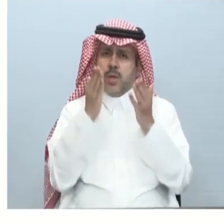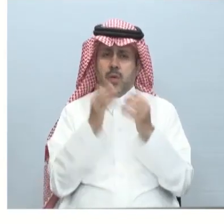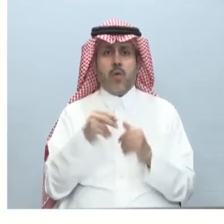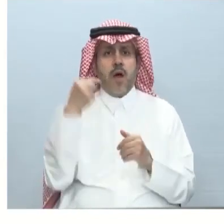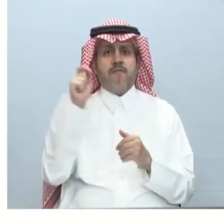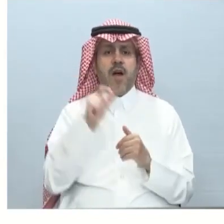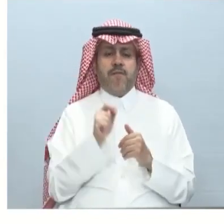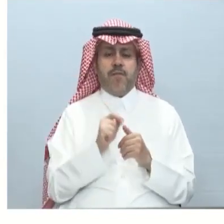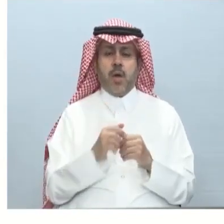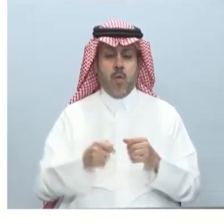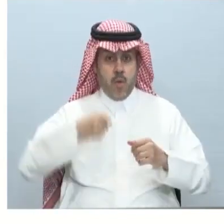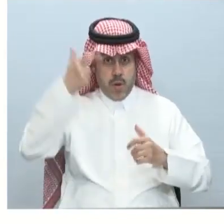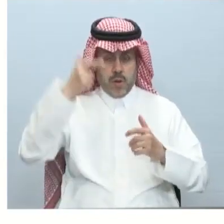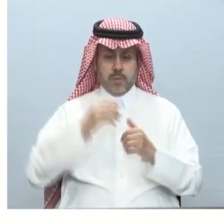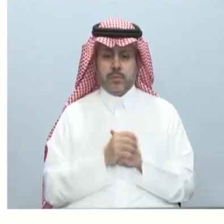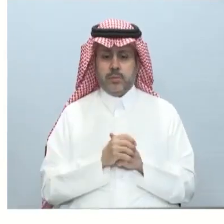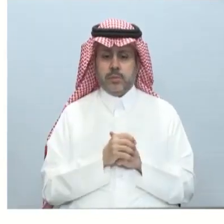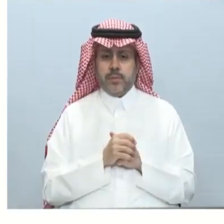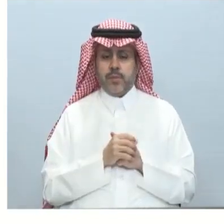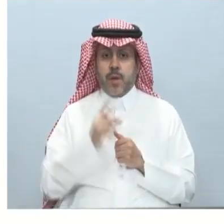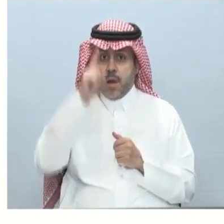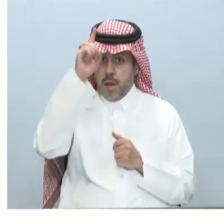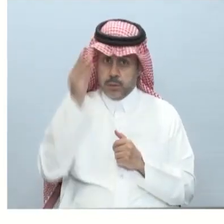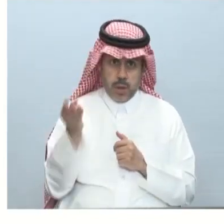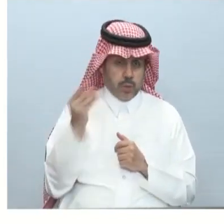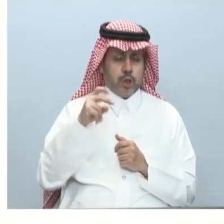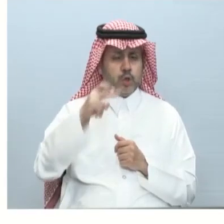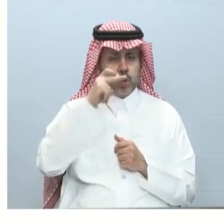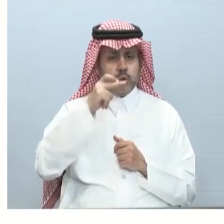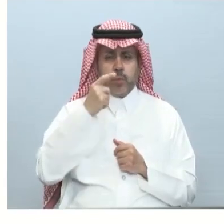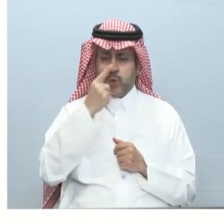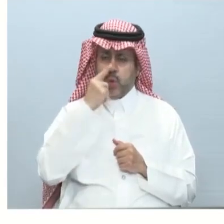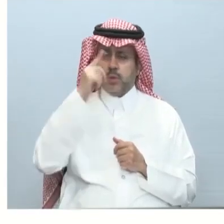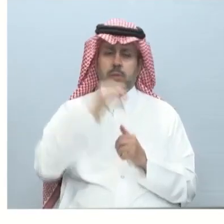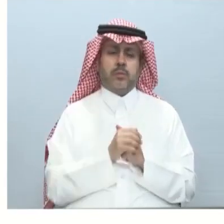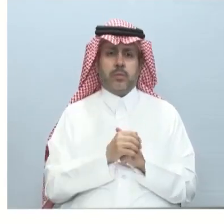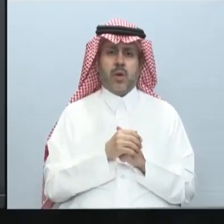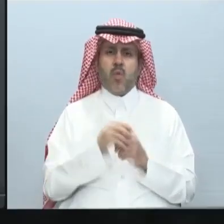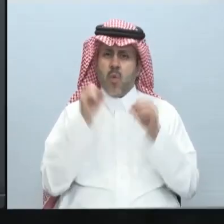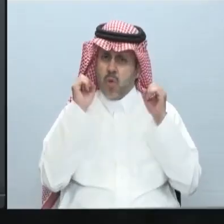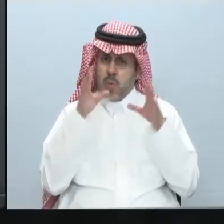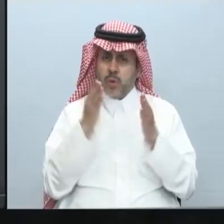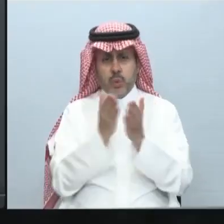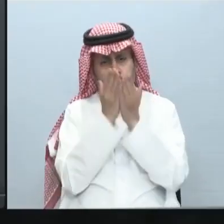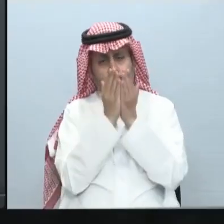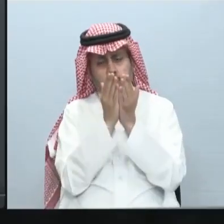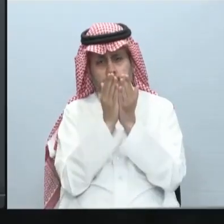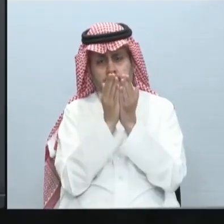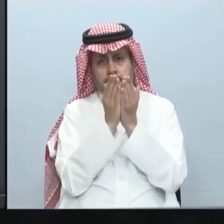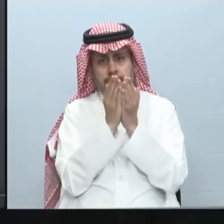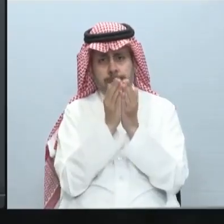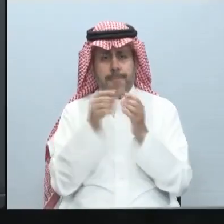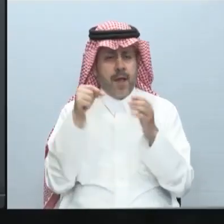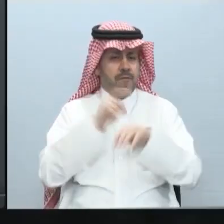والغنى وغير ذلك فان الله سبحانه وتعالى مستجيب الدعاء وكثير منا اذا رفع يديه بين في